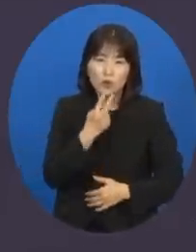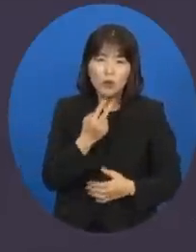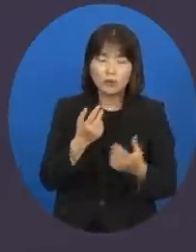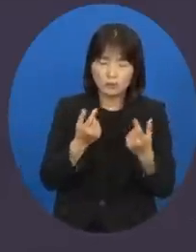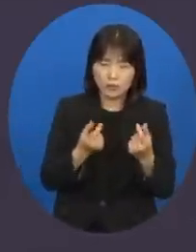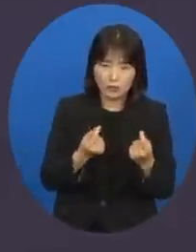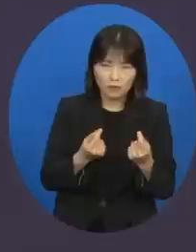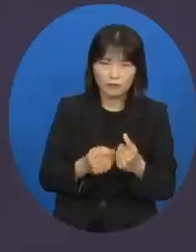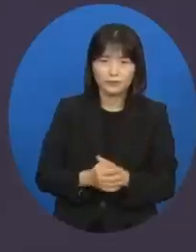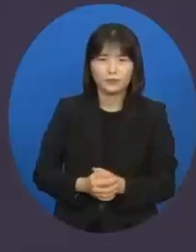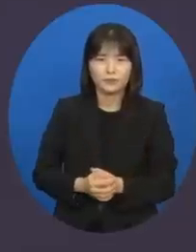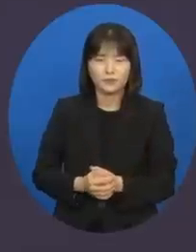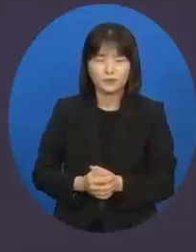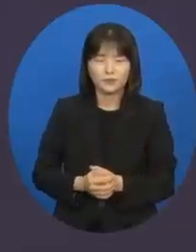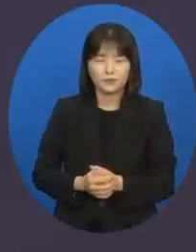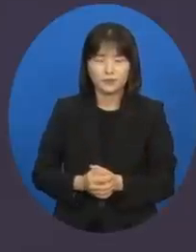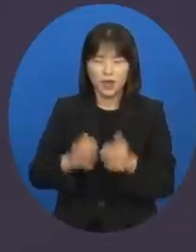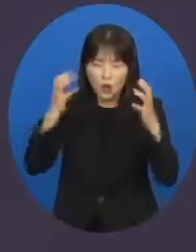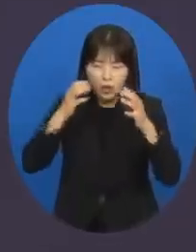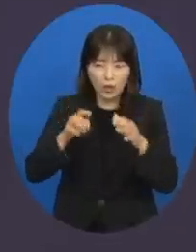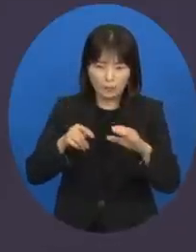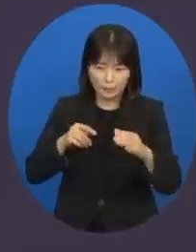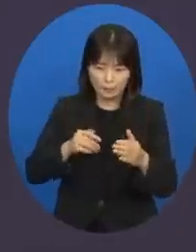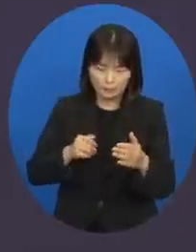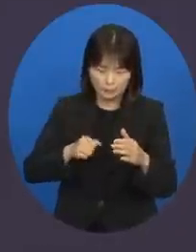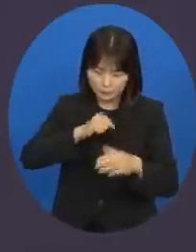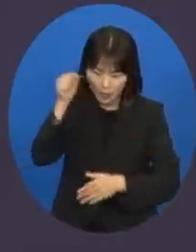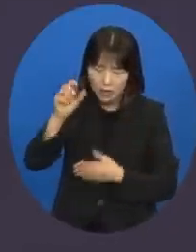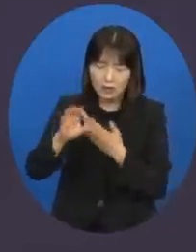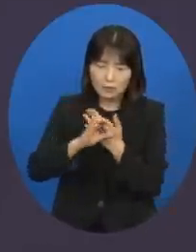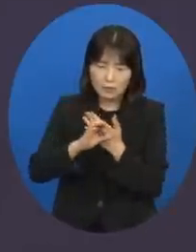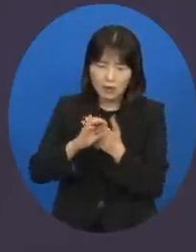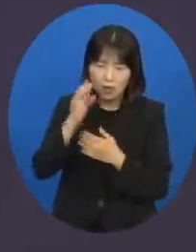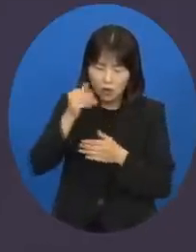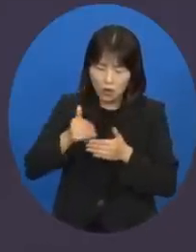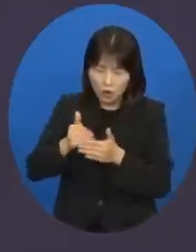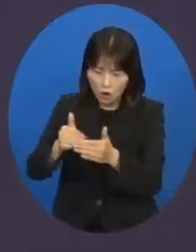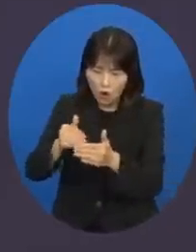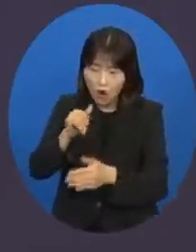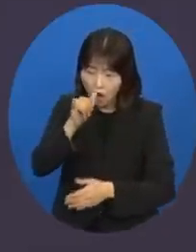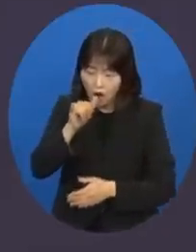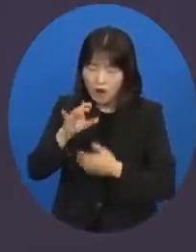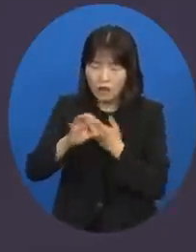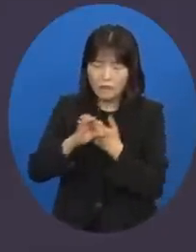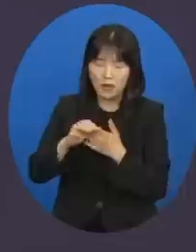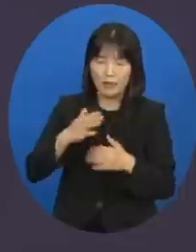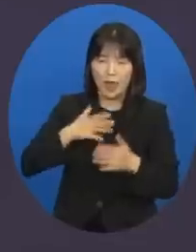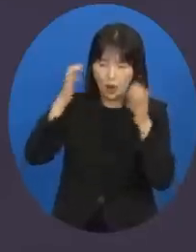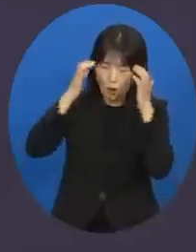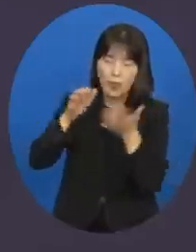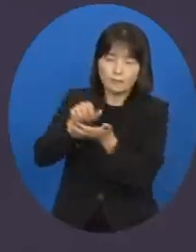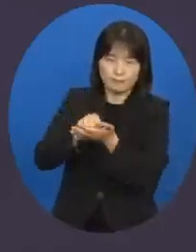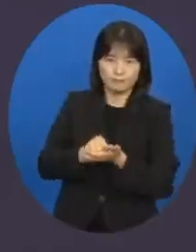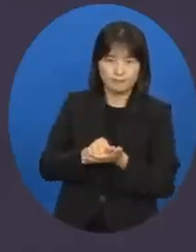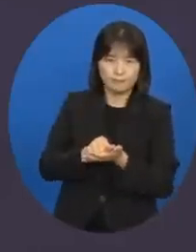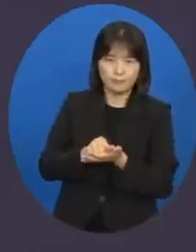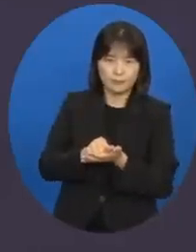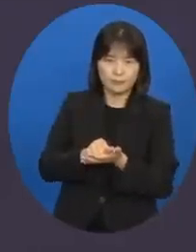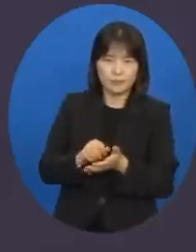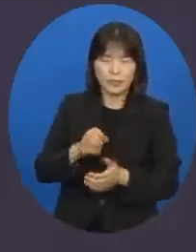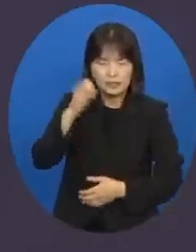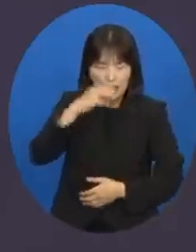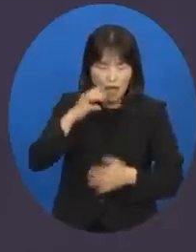고난을 통과하면 형통의 길이 예비되어 있다라고 하면 내가 고난을 받아들이겠다 이거죠. 순수하게 고난만을